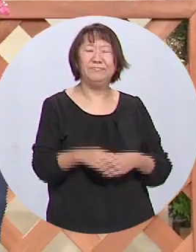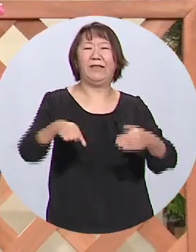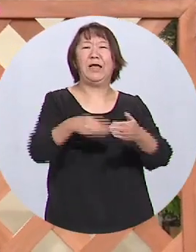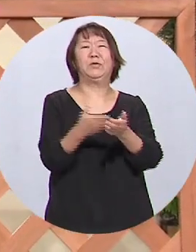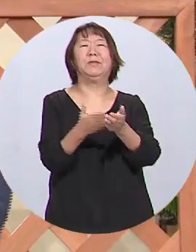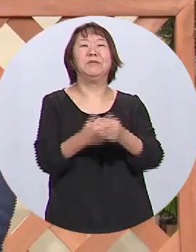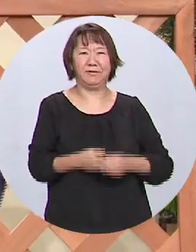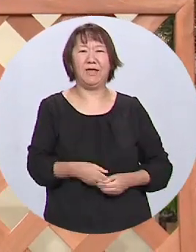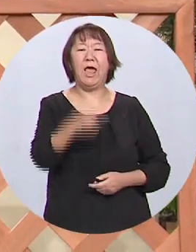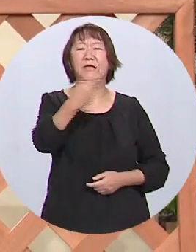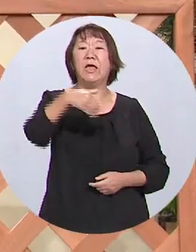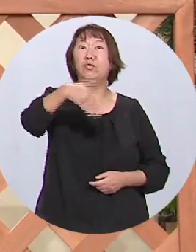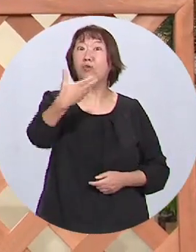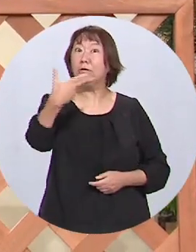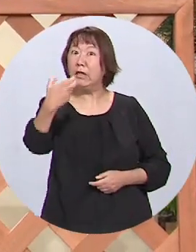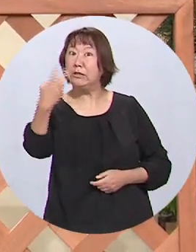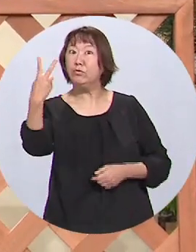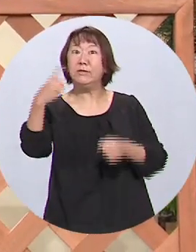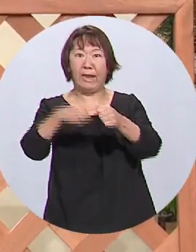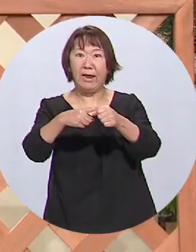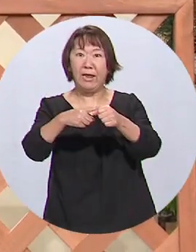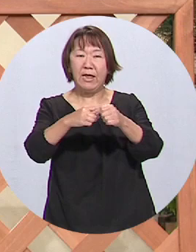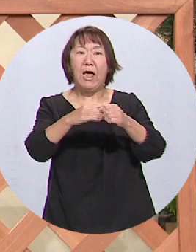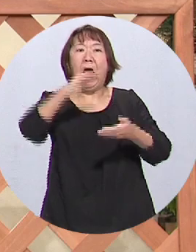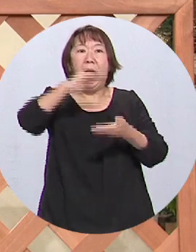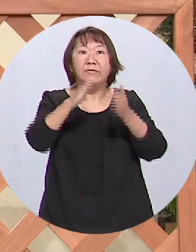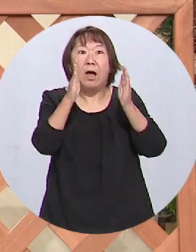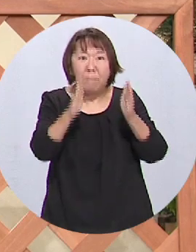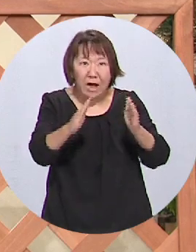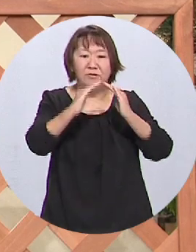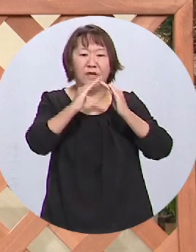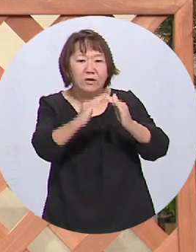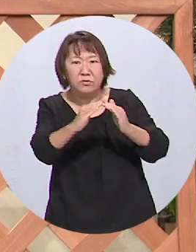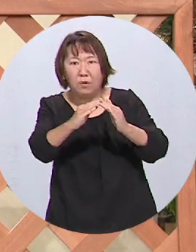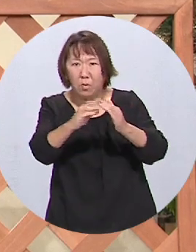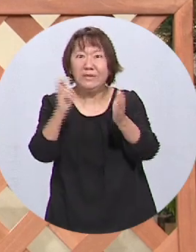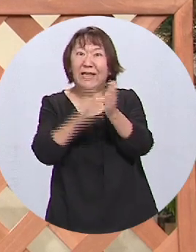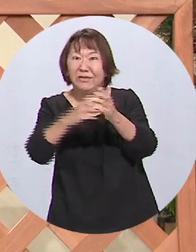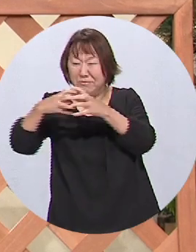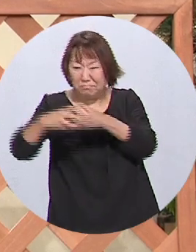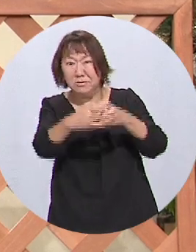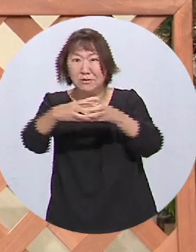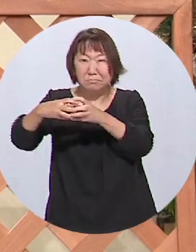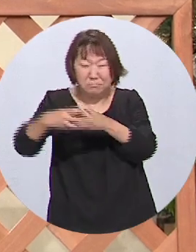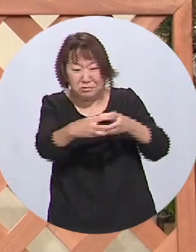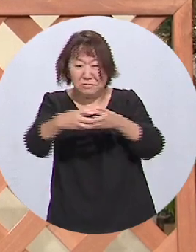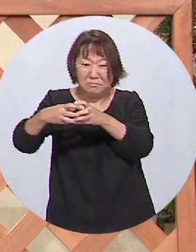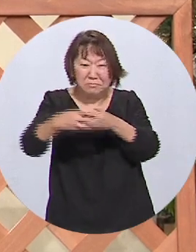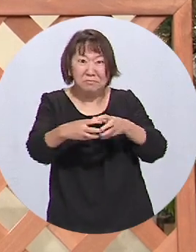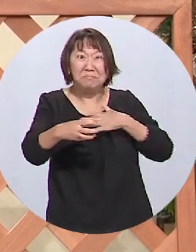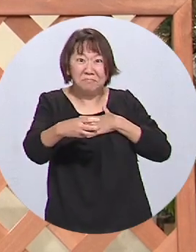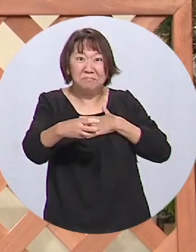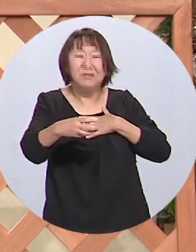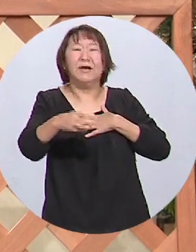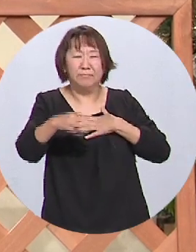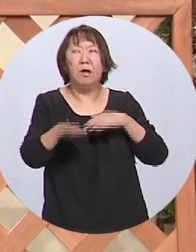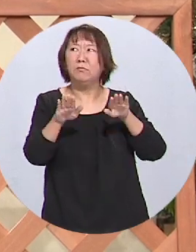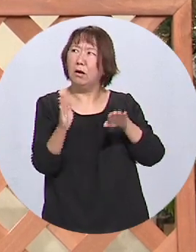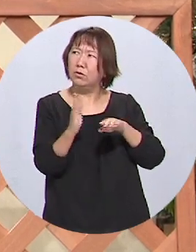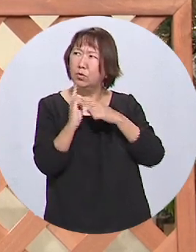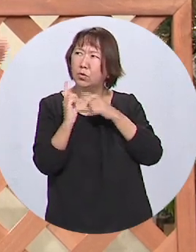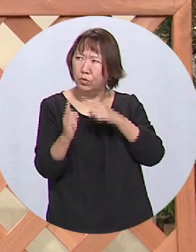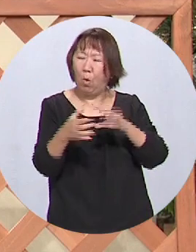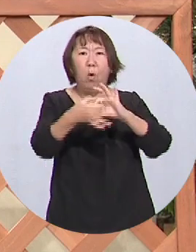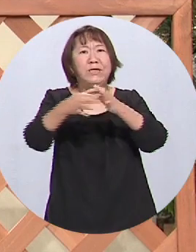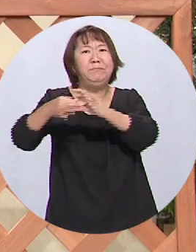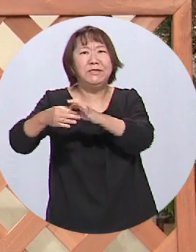すると、1972年浅間山荘事件、あそこで活躍したのが機動隊なんですよ。そして最近だと、まあ、オリンピックでの